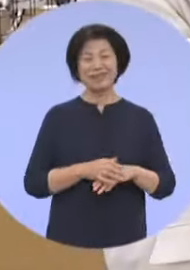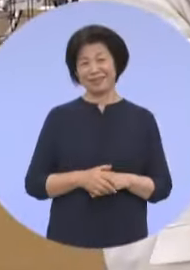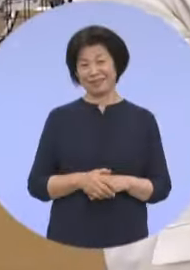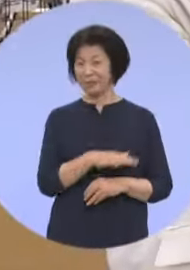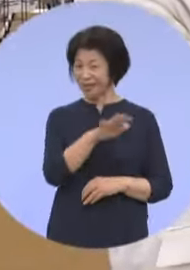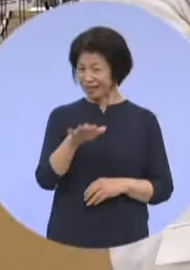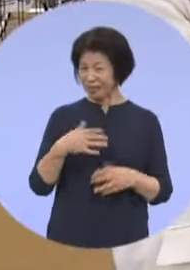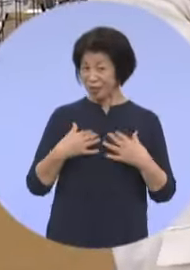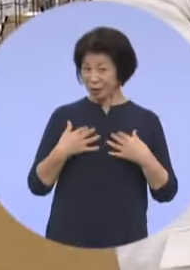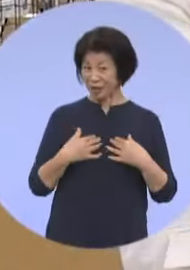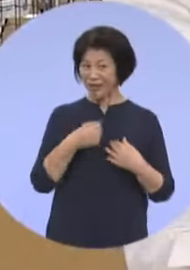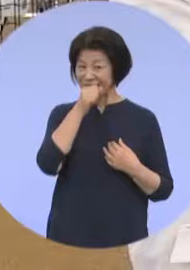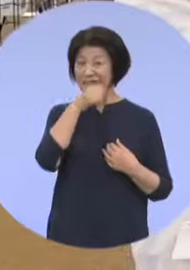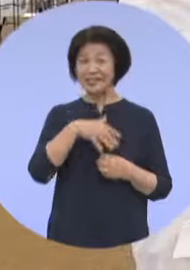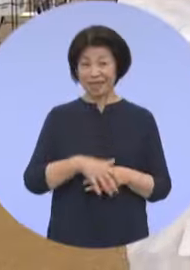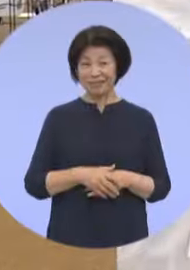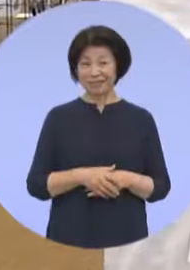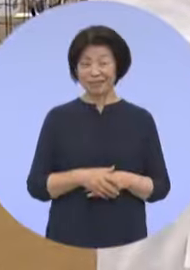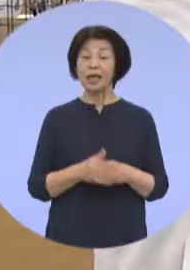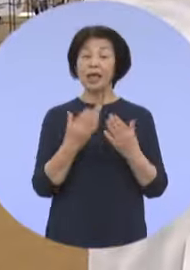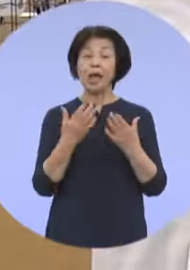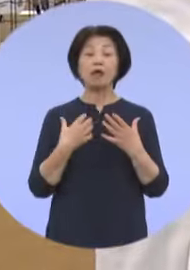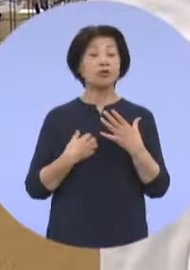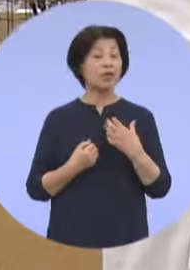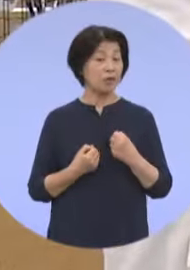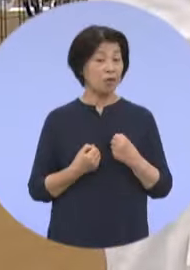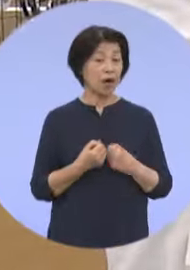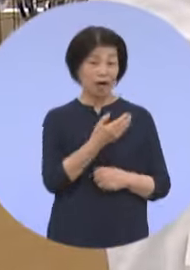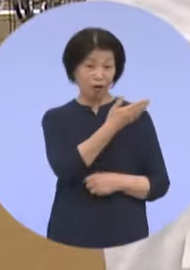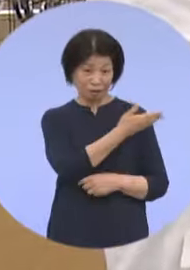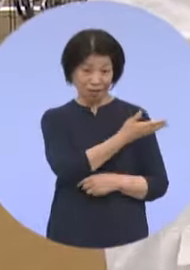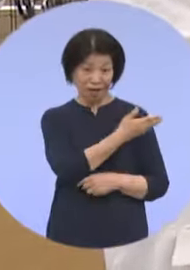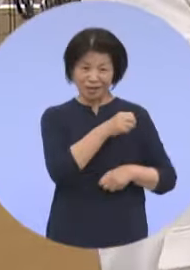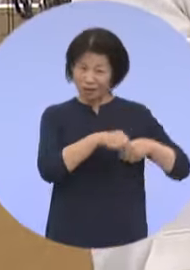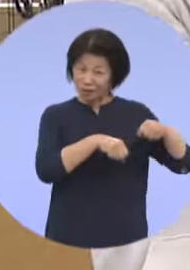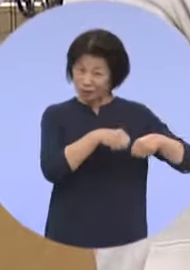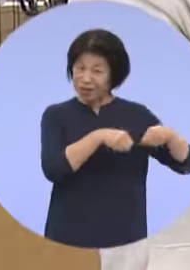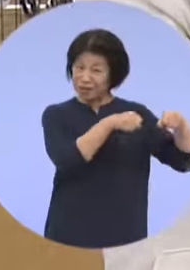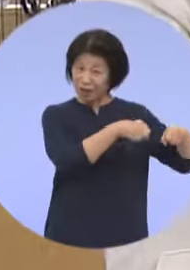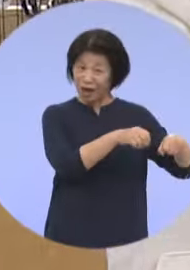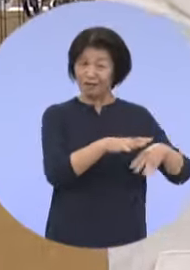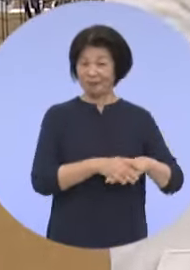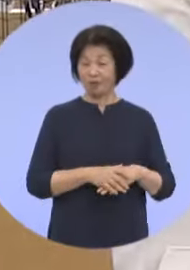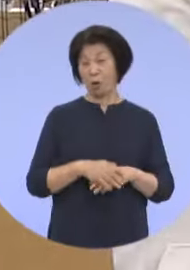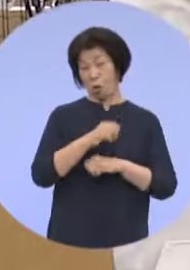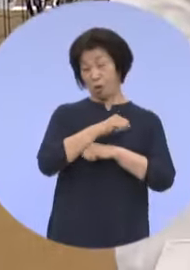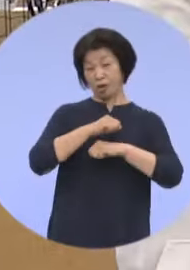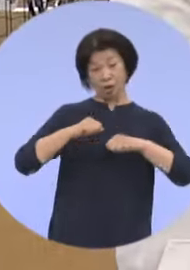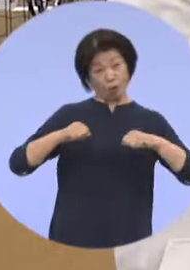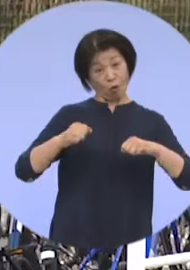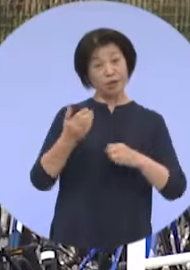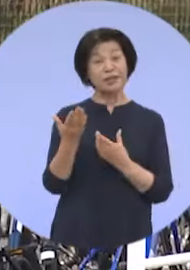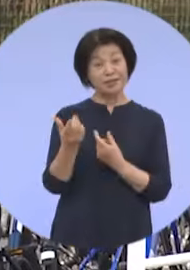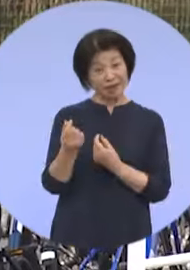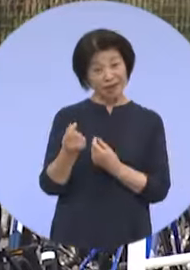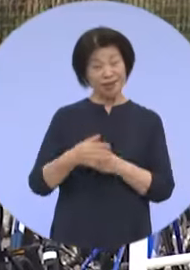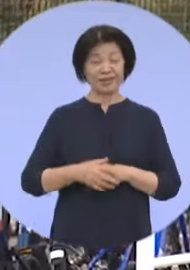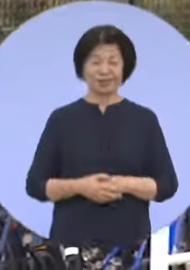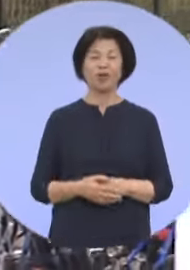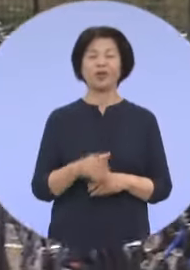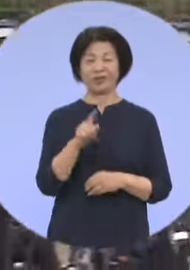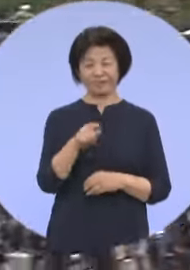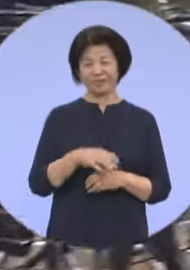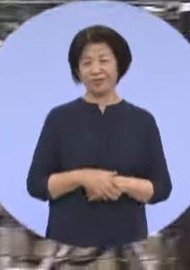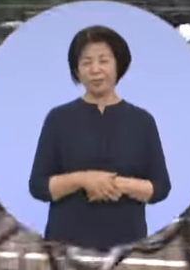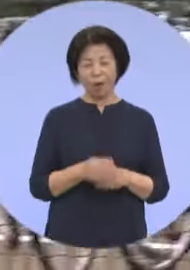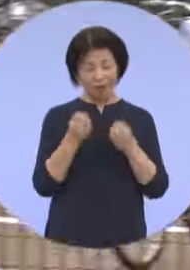嬉しいですね。学生の方にはこちらも喜んでいただける点かと思います。 駐輪場も広いですね。 こちらも新しく